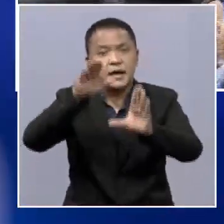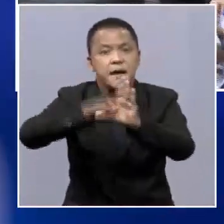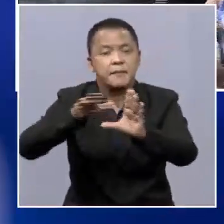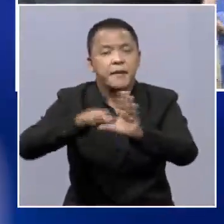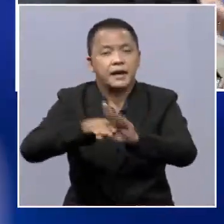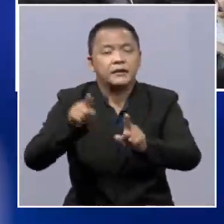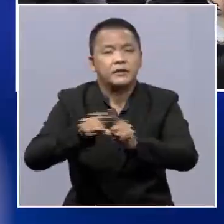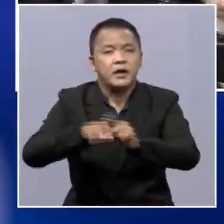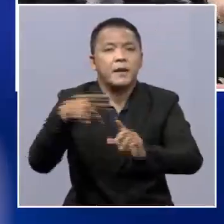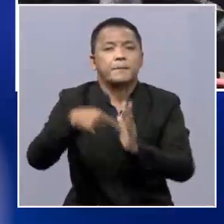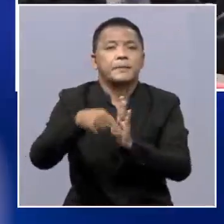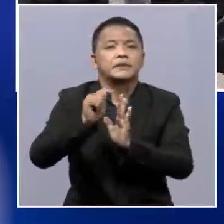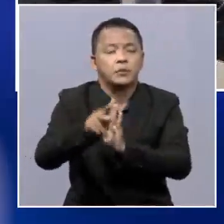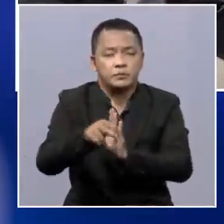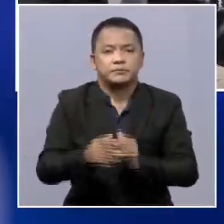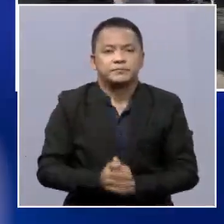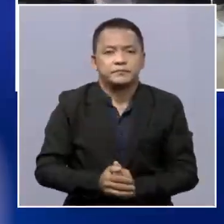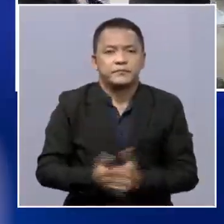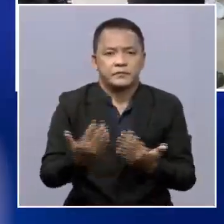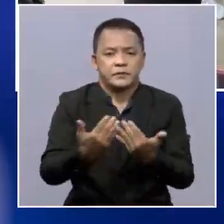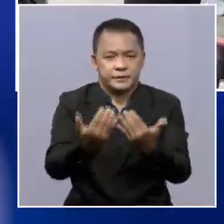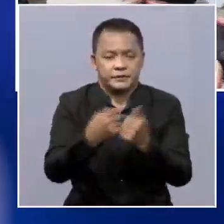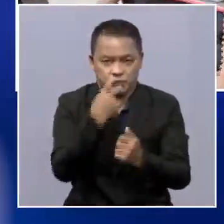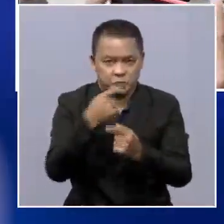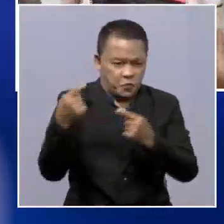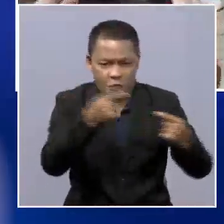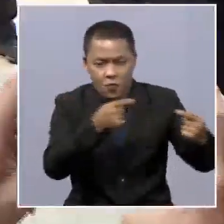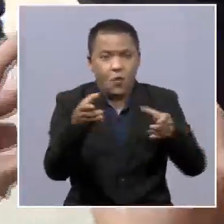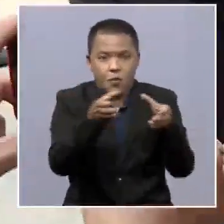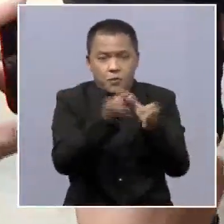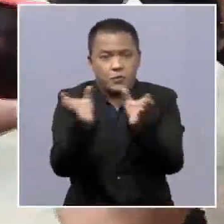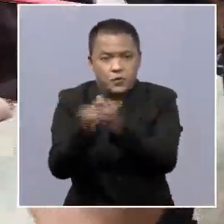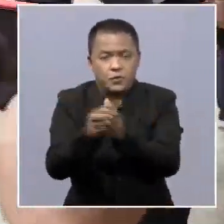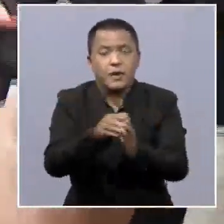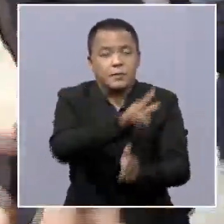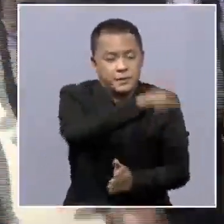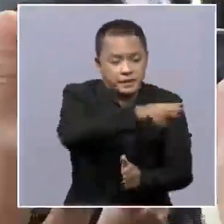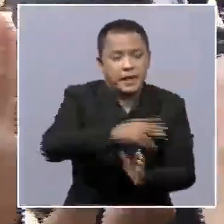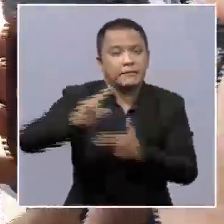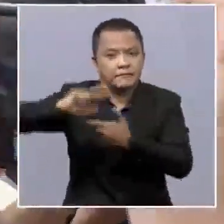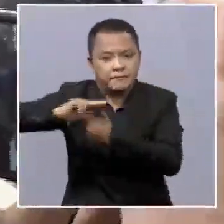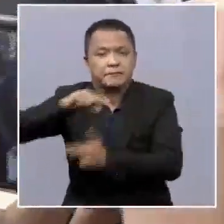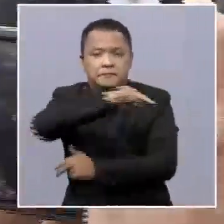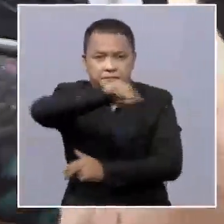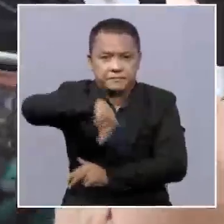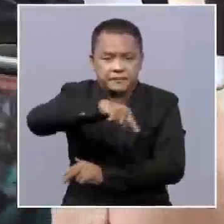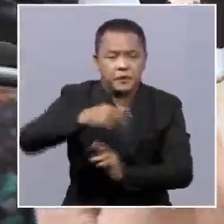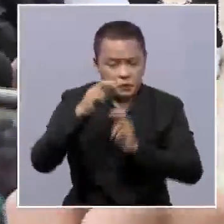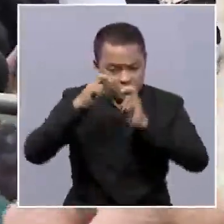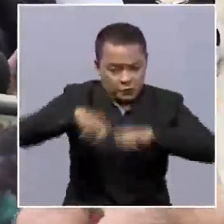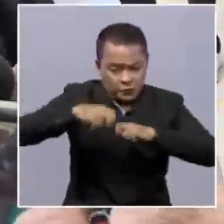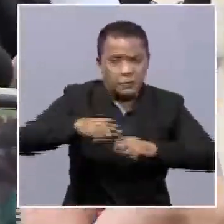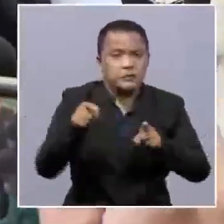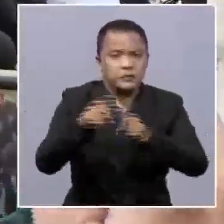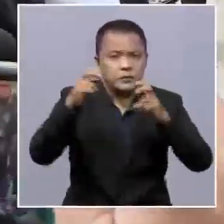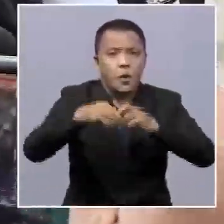ครในพื้นที่ของปทุมธานีด้วยเช่นเดียวกันเนี่ยนะครับเพราะฉะนั้นดุเดือดแน่นอนนะครับระหว่างทั้งเพื่อไทยแล้วก็พลังประชารัฐนะครับก็วิเคราะห์กันแบบนี้ครับ